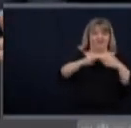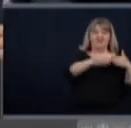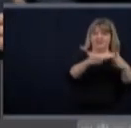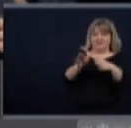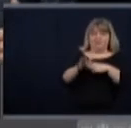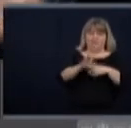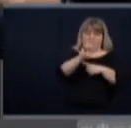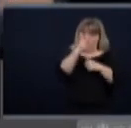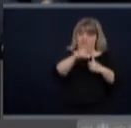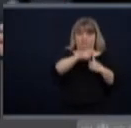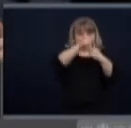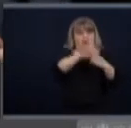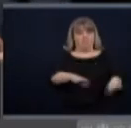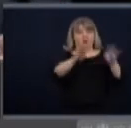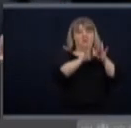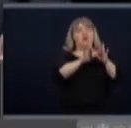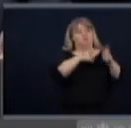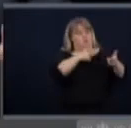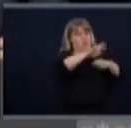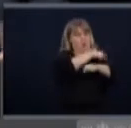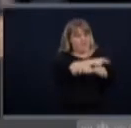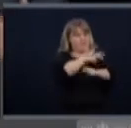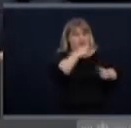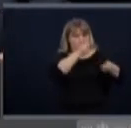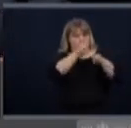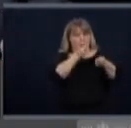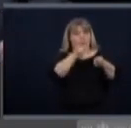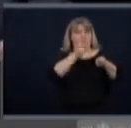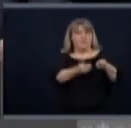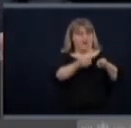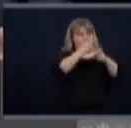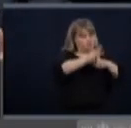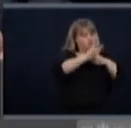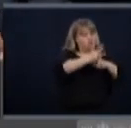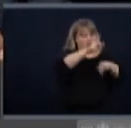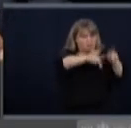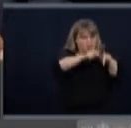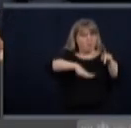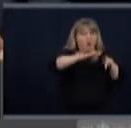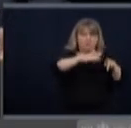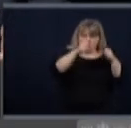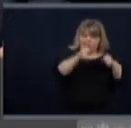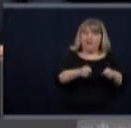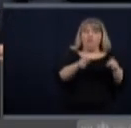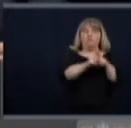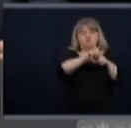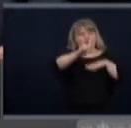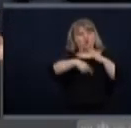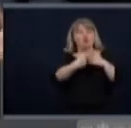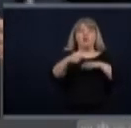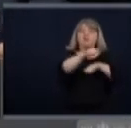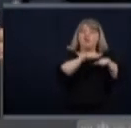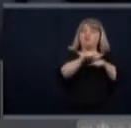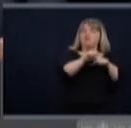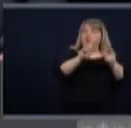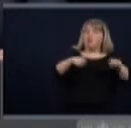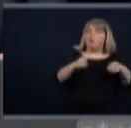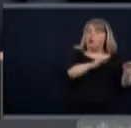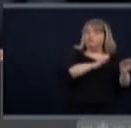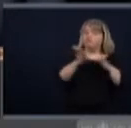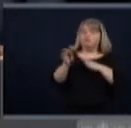Donc, être capable de soigner tout notre monde, même de recommencer à avoir des activités régulières.